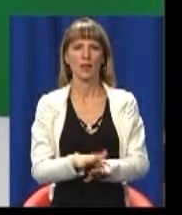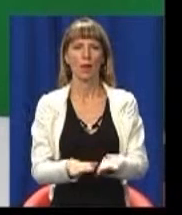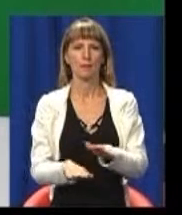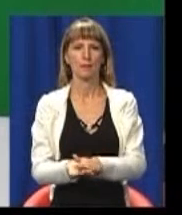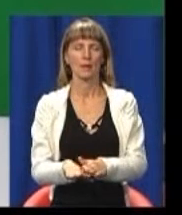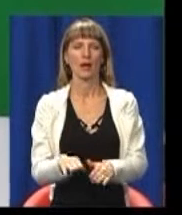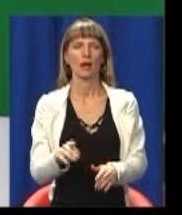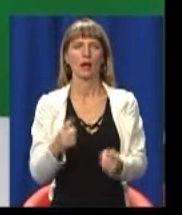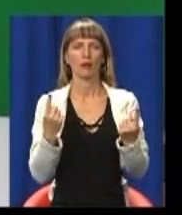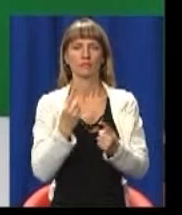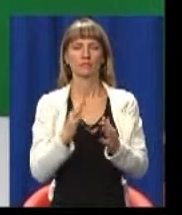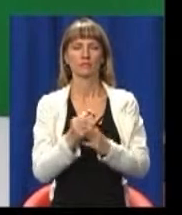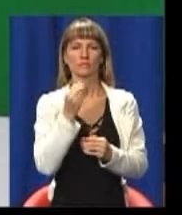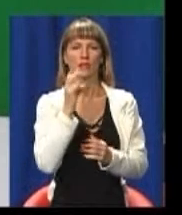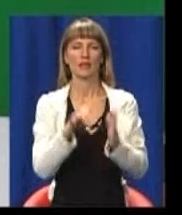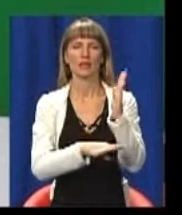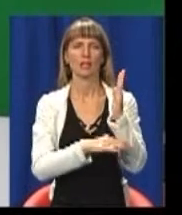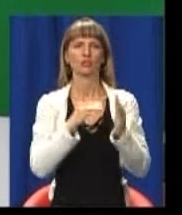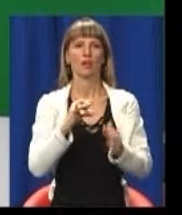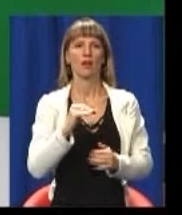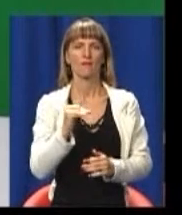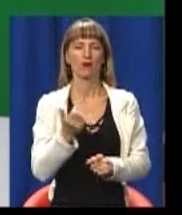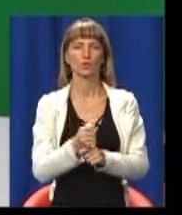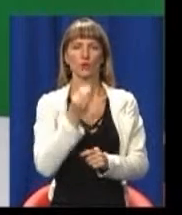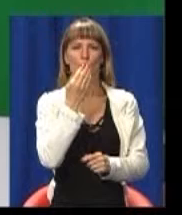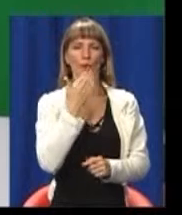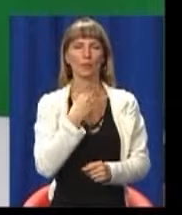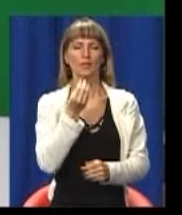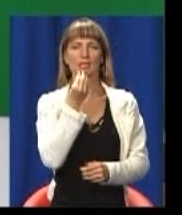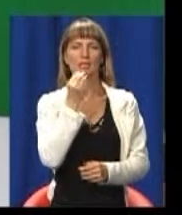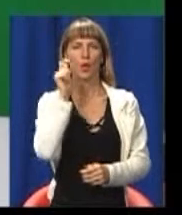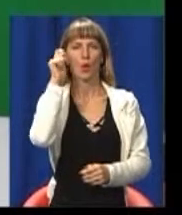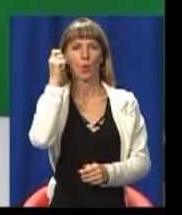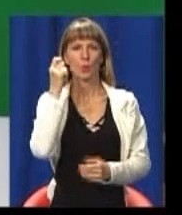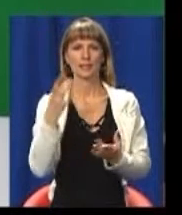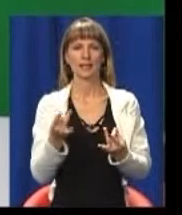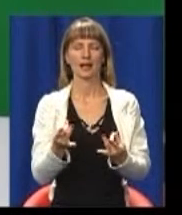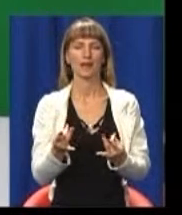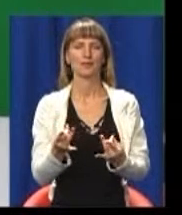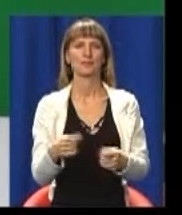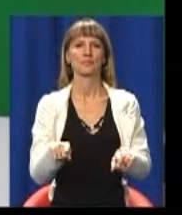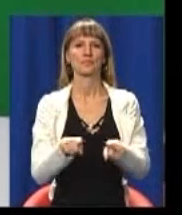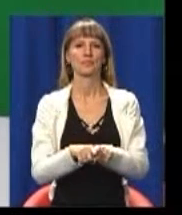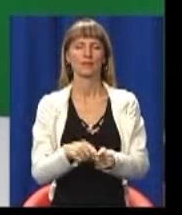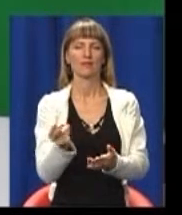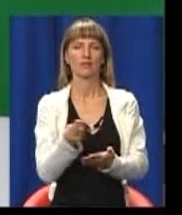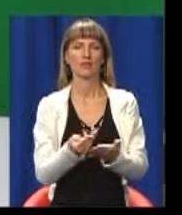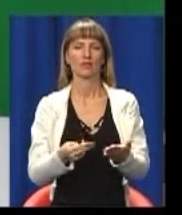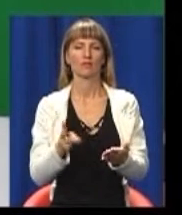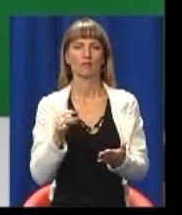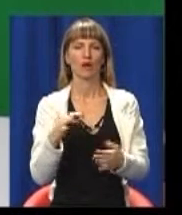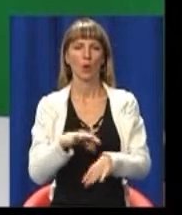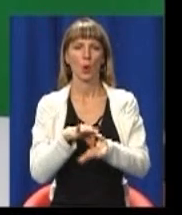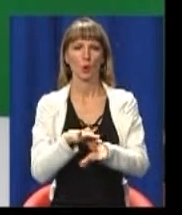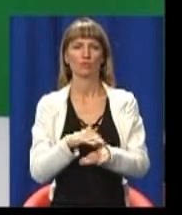звичайної рослинності, яка росте на деревах, жиреф дуже любить їсти цибулю в сирому вигляді. Також візерунок на